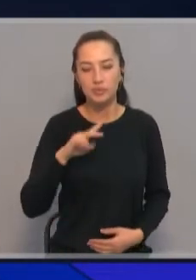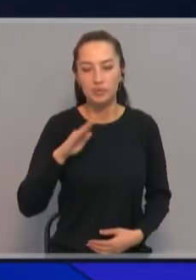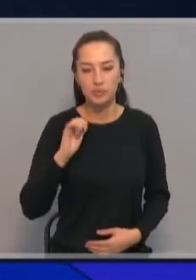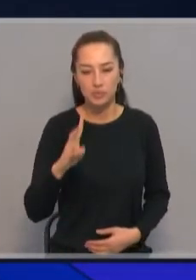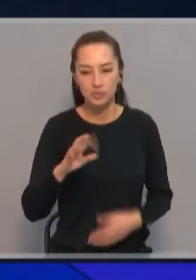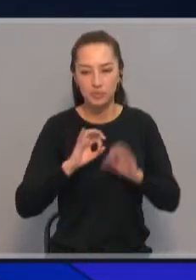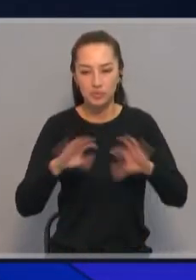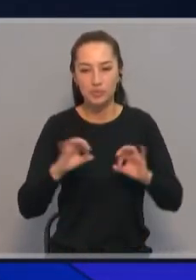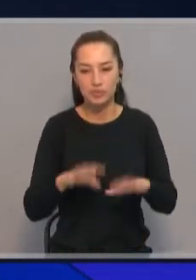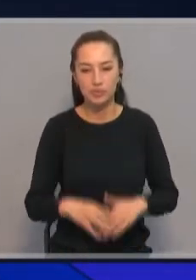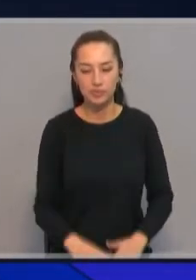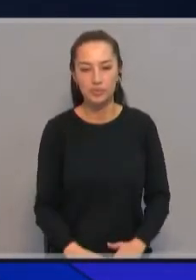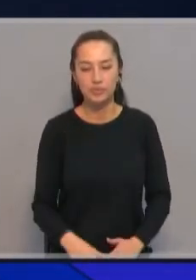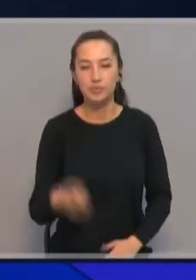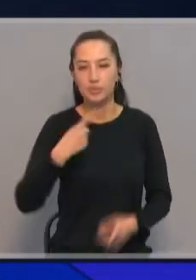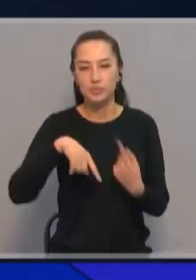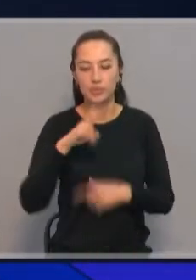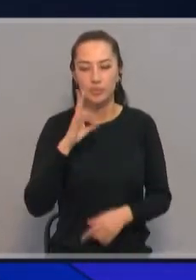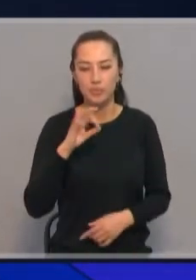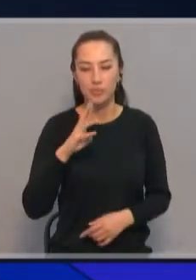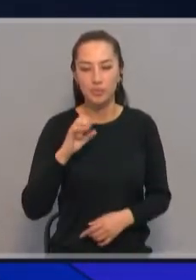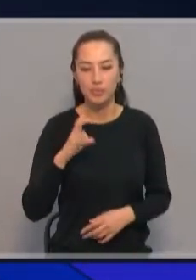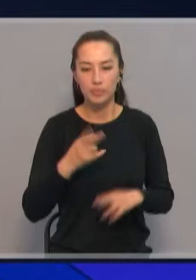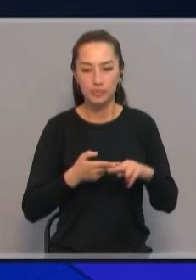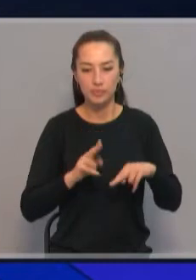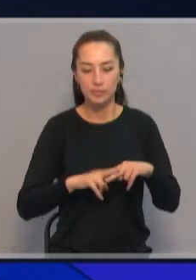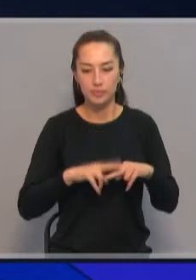Құртаев. Біздің компанияда